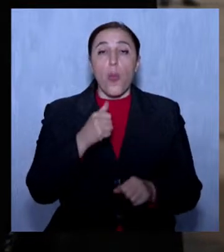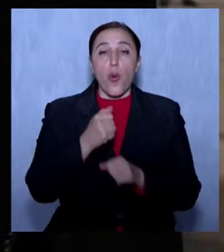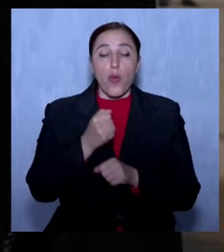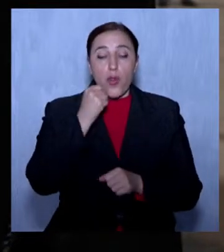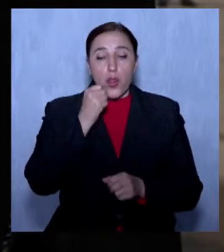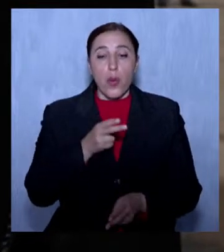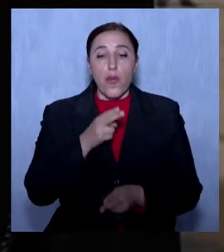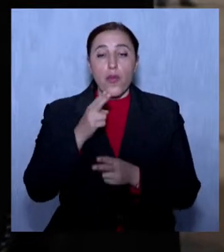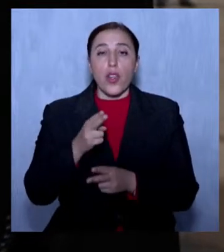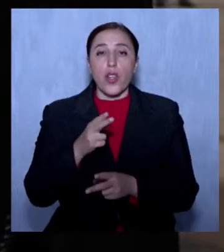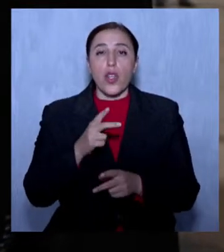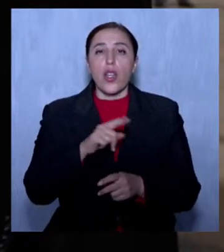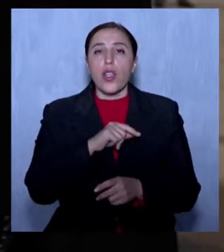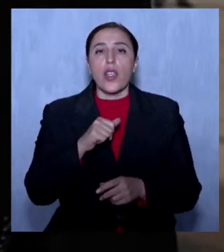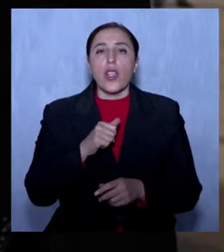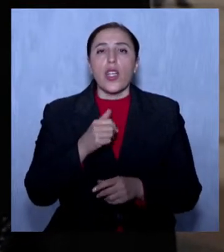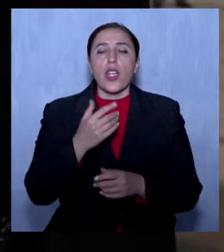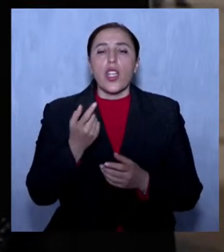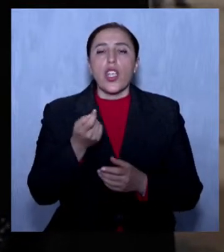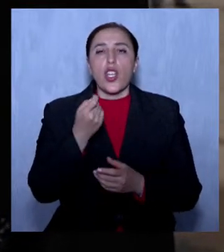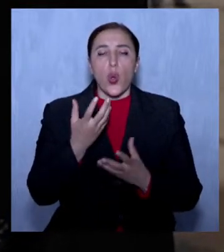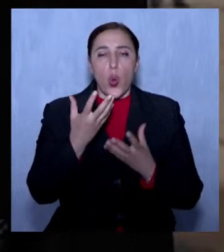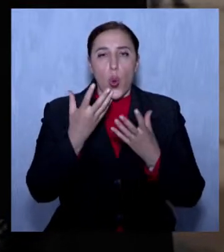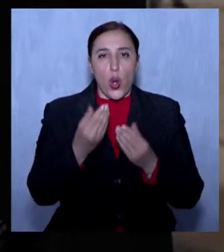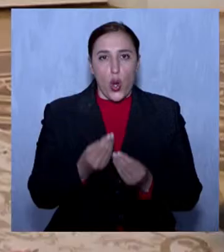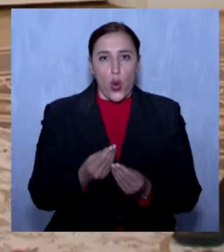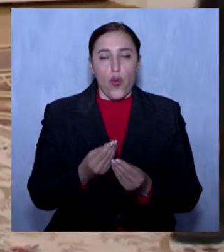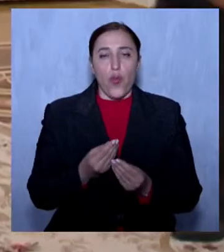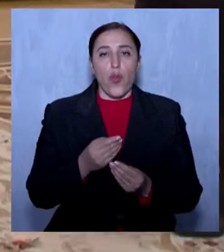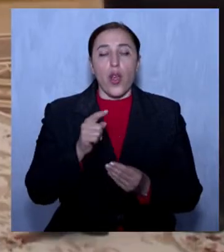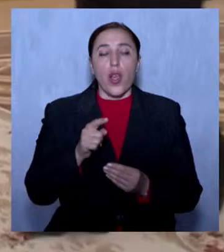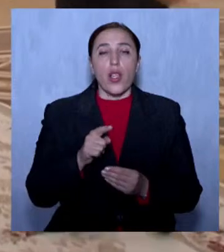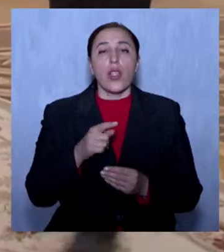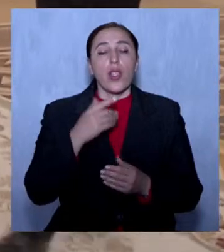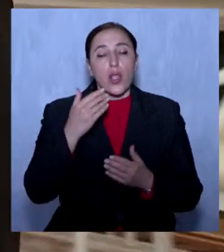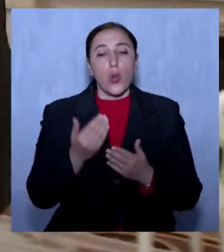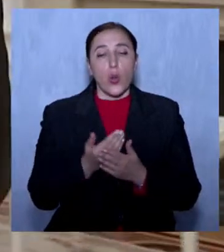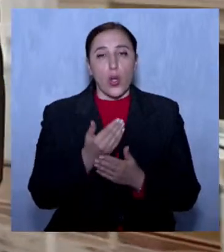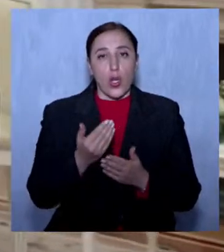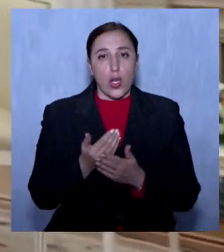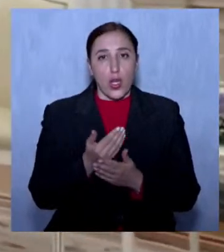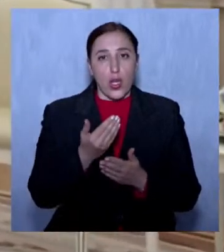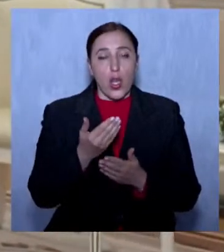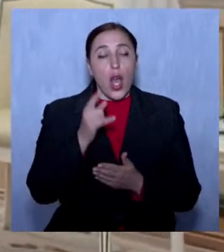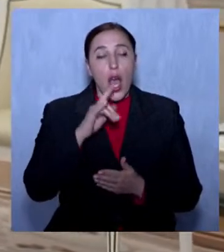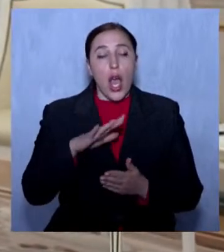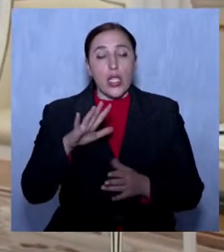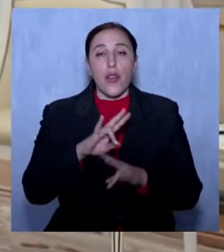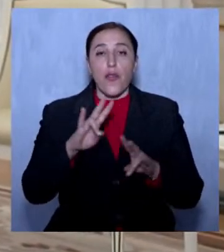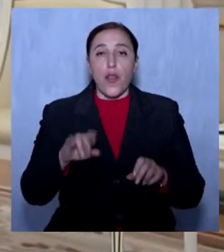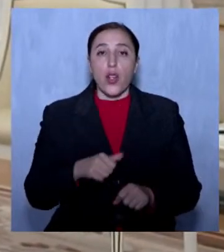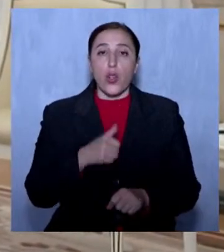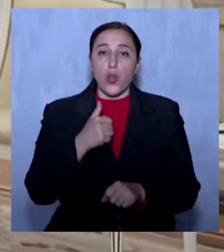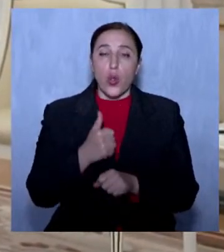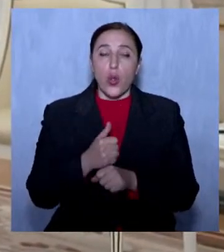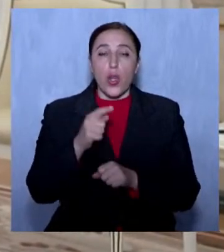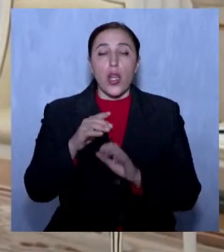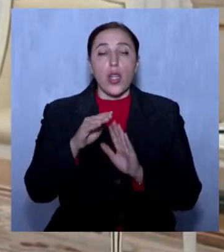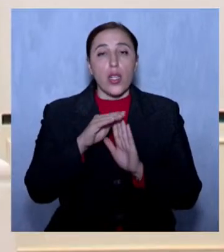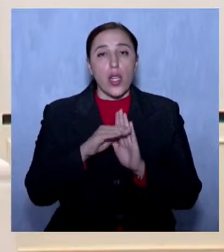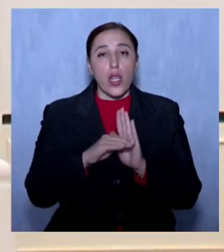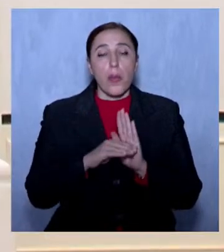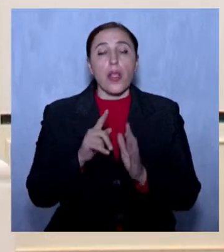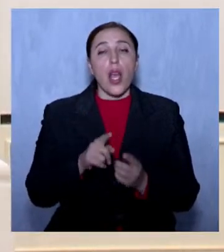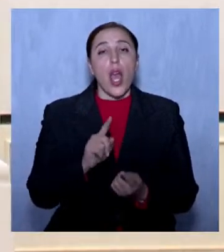ժամանել կարճատև աշխատանքային այցով։ Ազատությանն այս պահին ունեցած տեղեկության համաձայն Հայաստանի վարչապետի օրակարգում